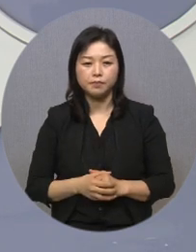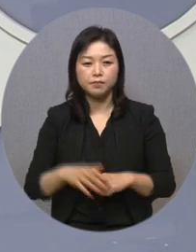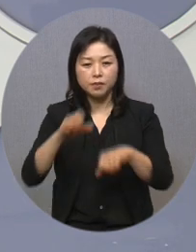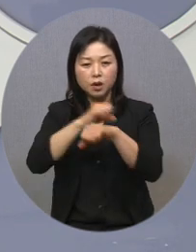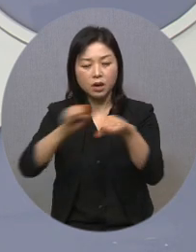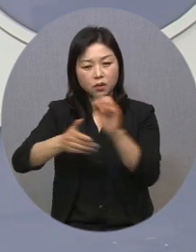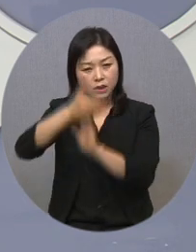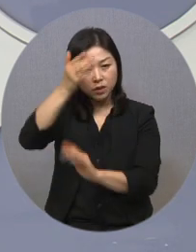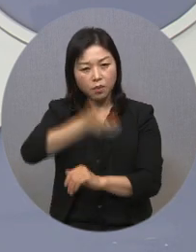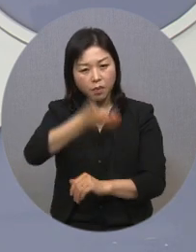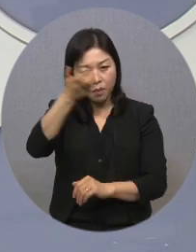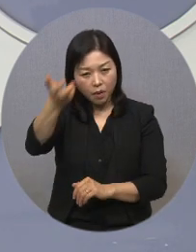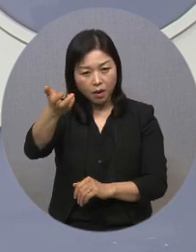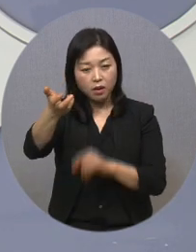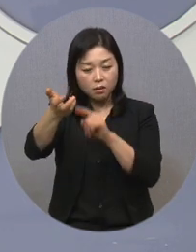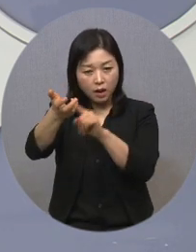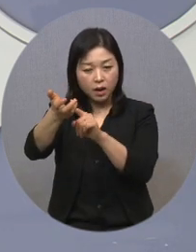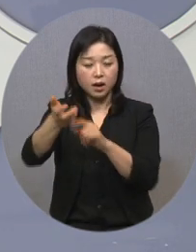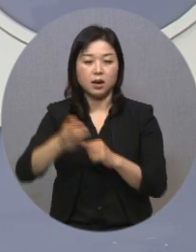광역시로 전환되어진 곳과